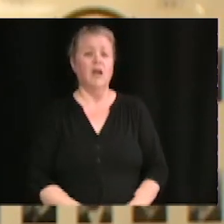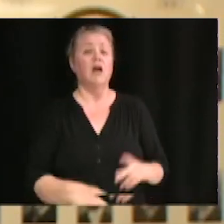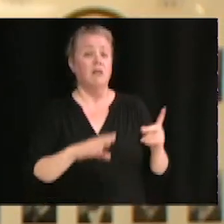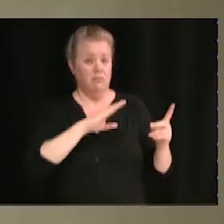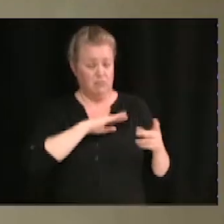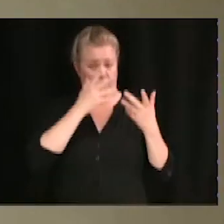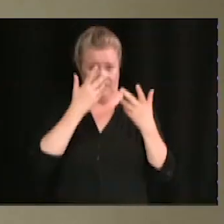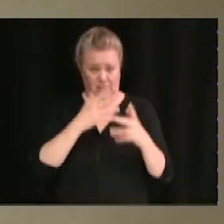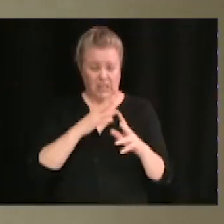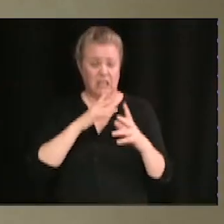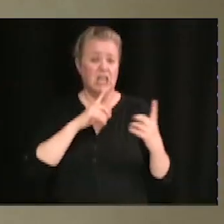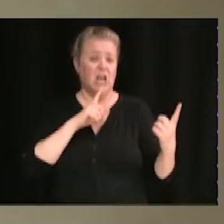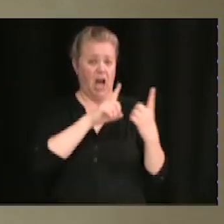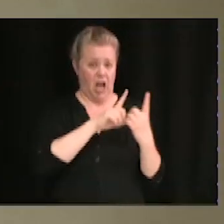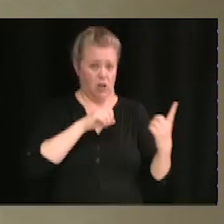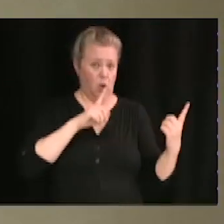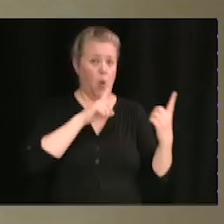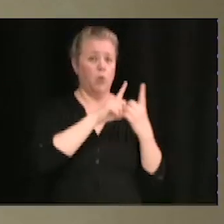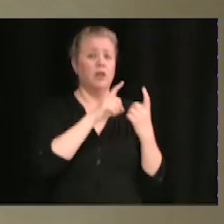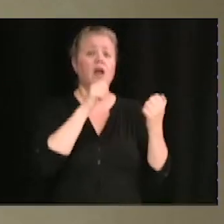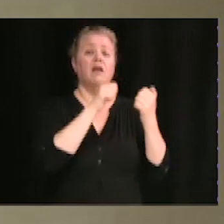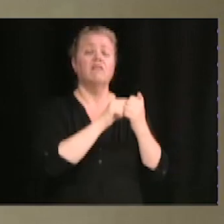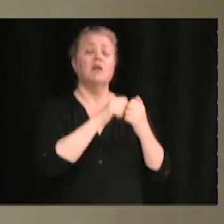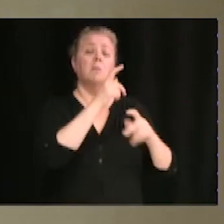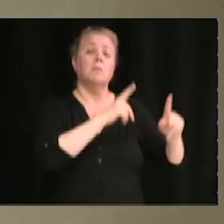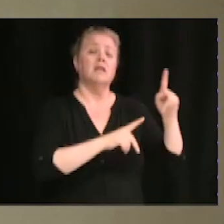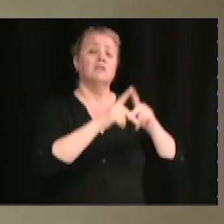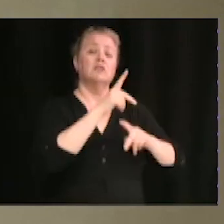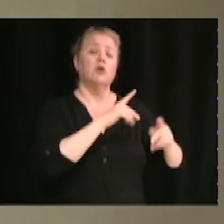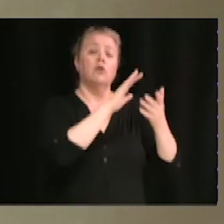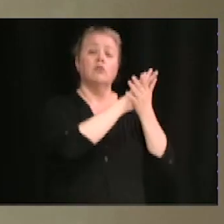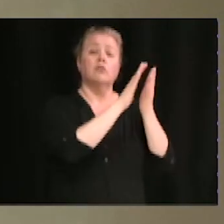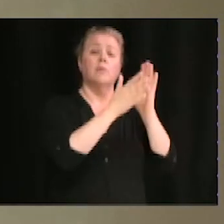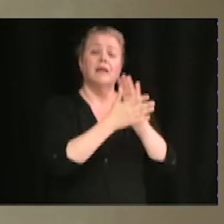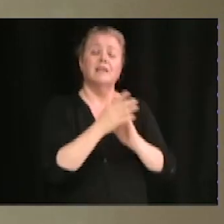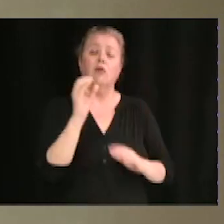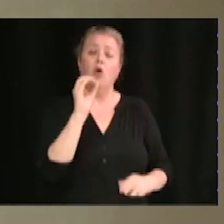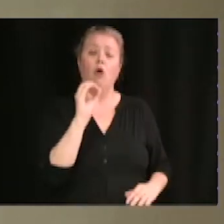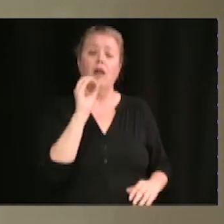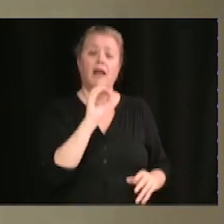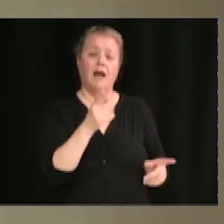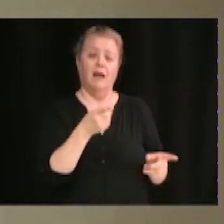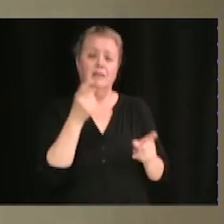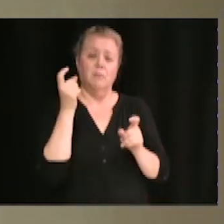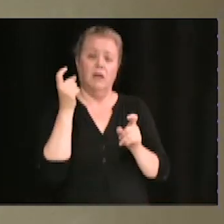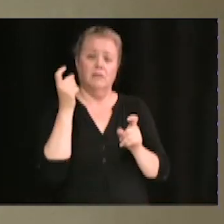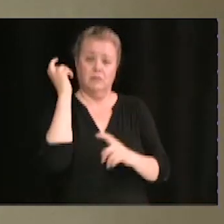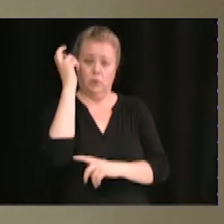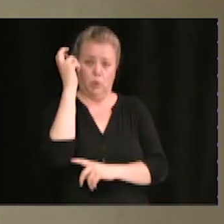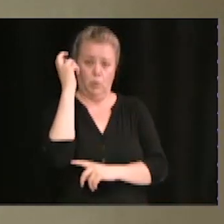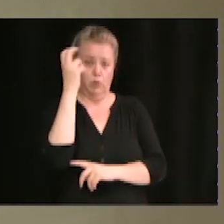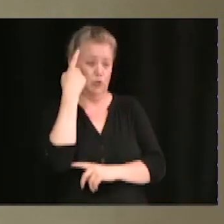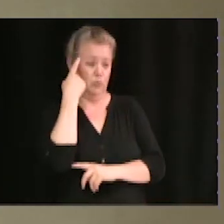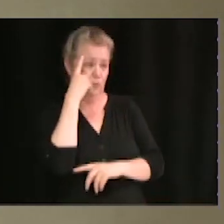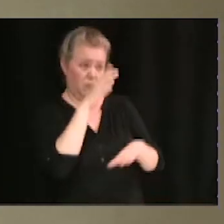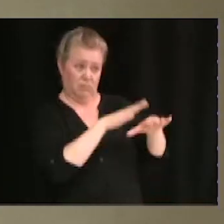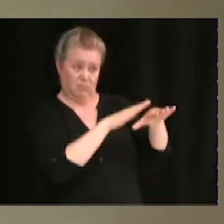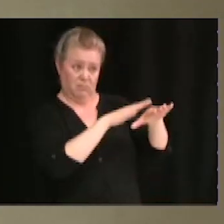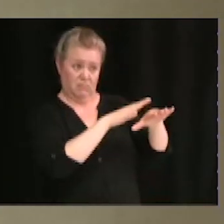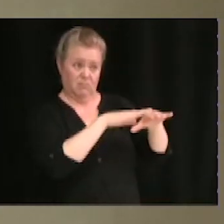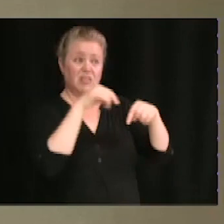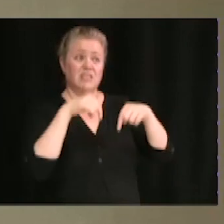On a même eu des rencontres avec les gens d'Orléans Express à plus d'une reprise pour leur signifier notre intérêt,